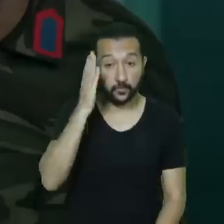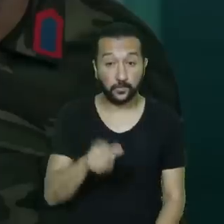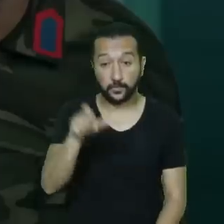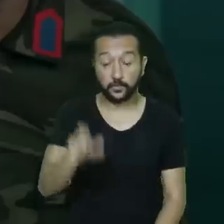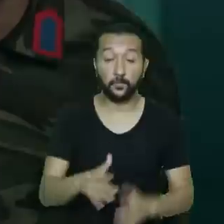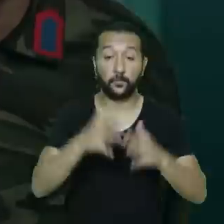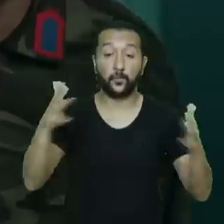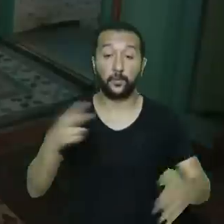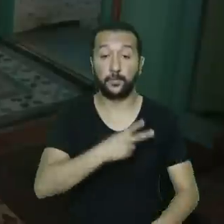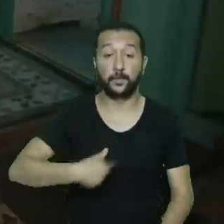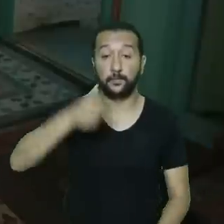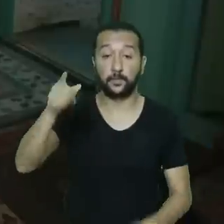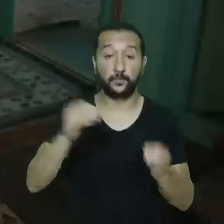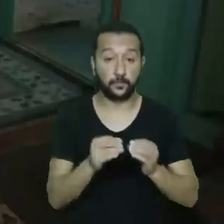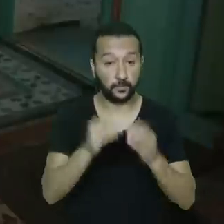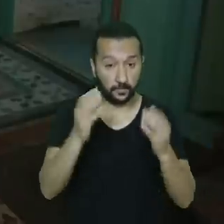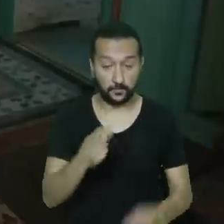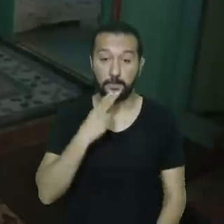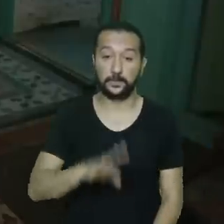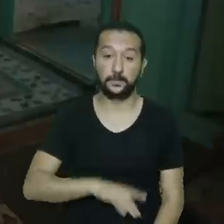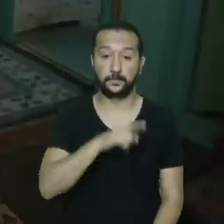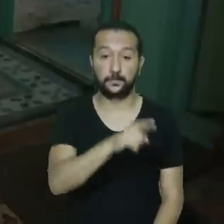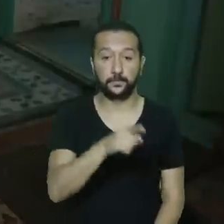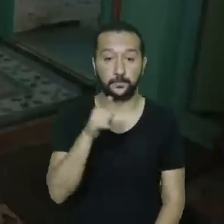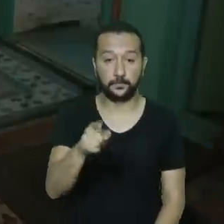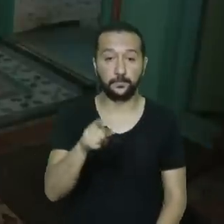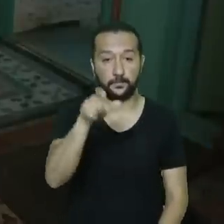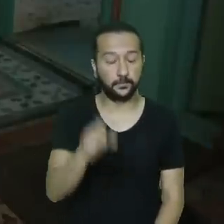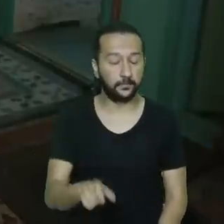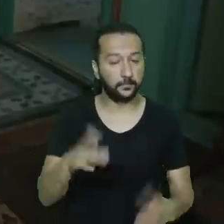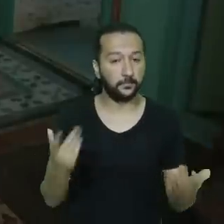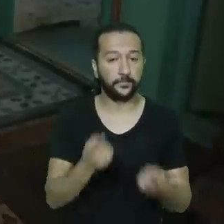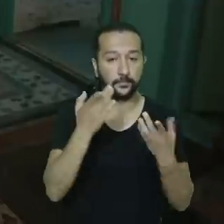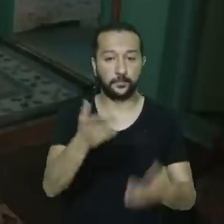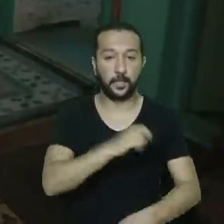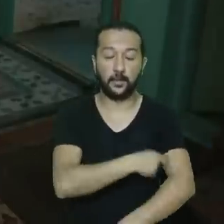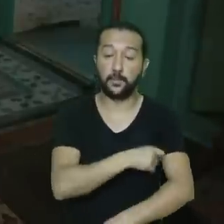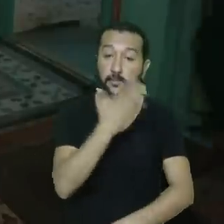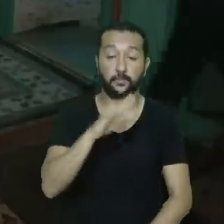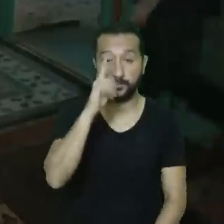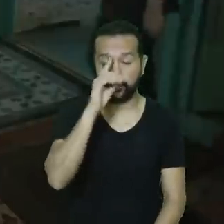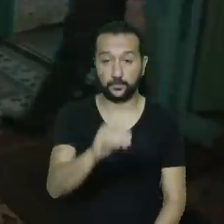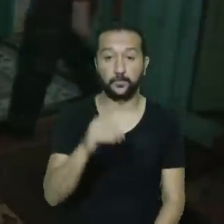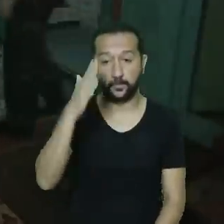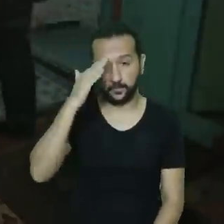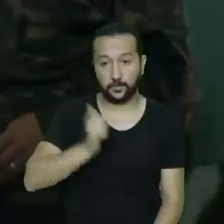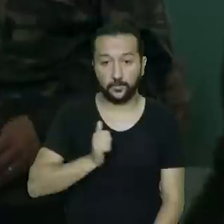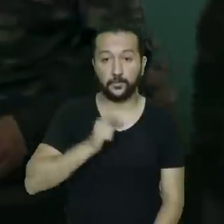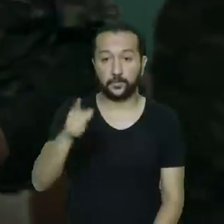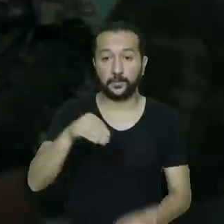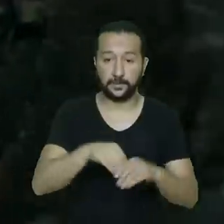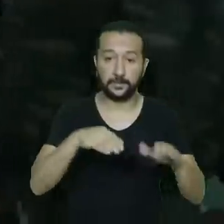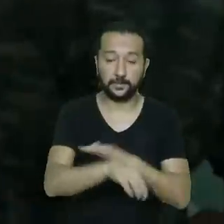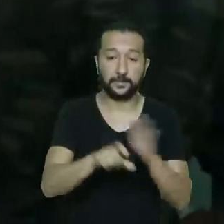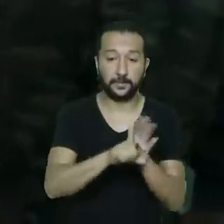uykucuysa koskoca belediye başkanı suçu olur mu kız? Feşten işte. Almanca yok. Gitti. Komutanım, içeri